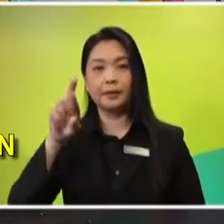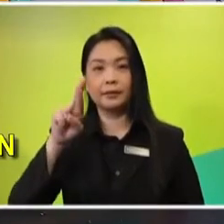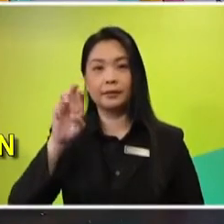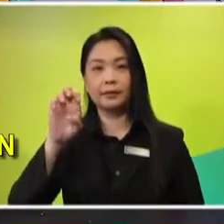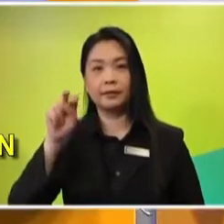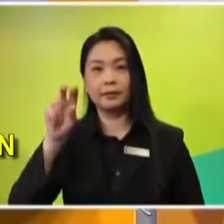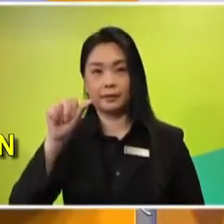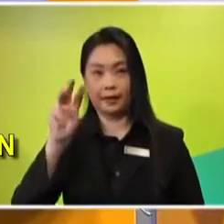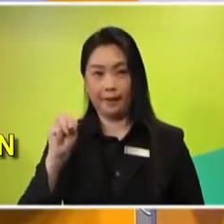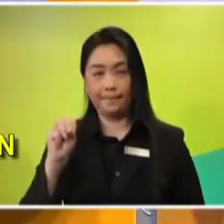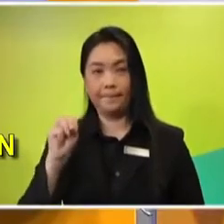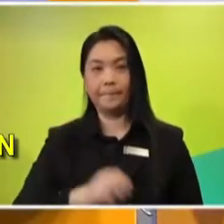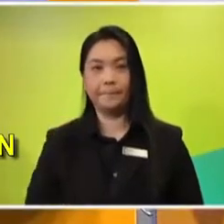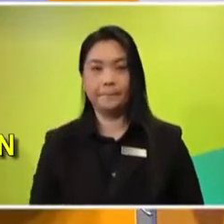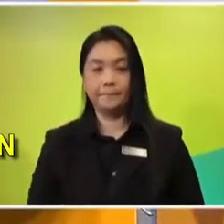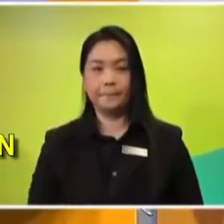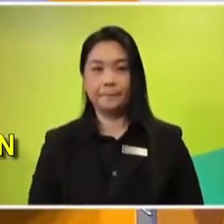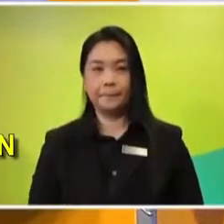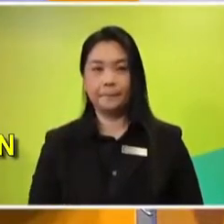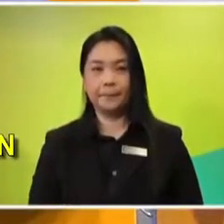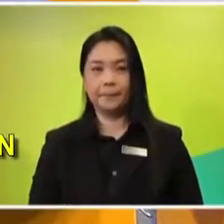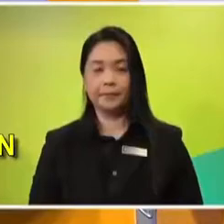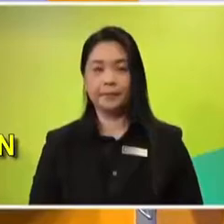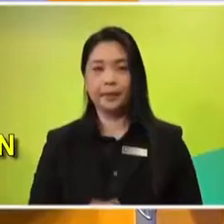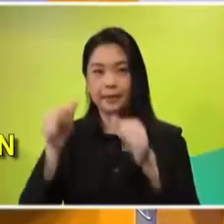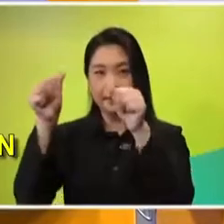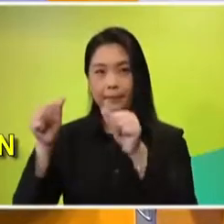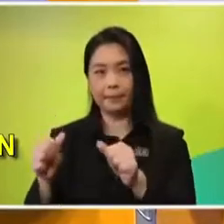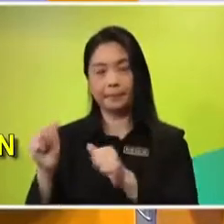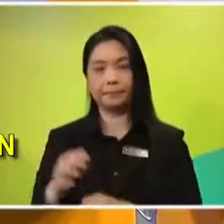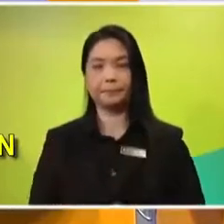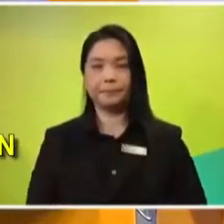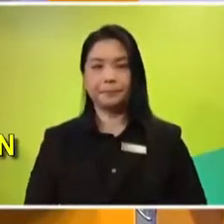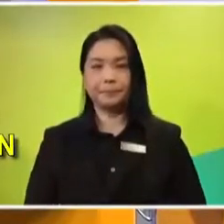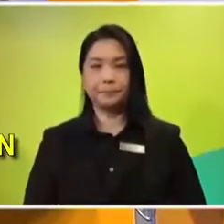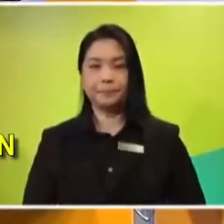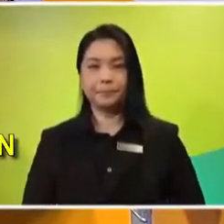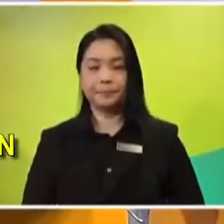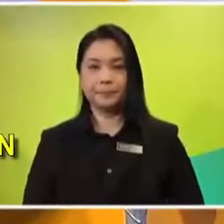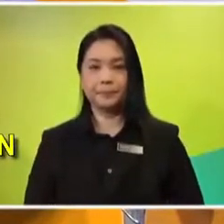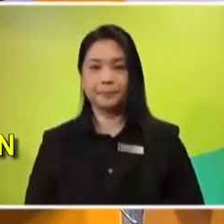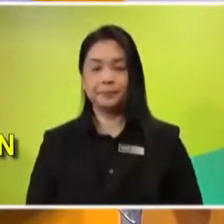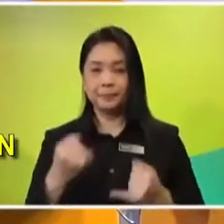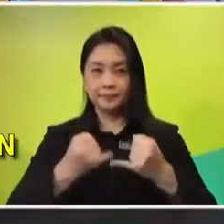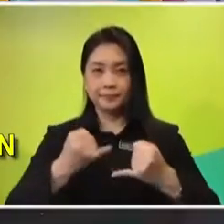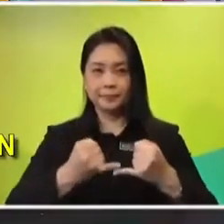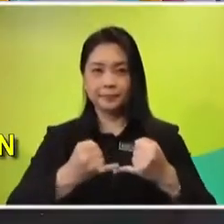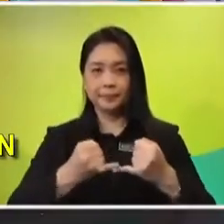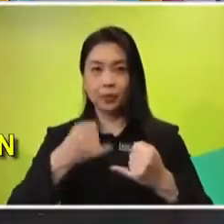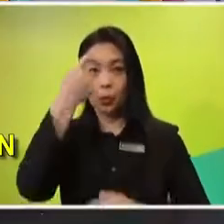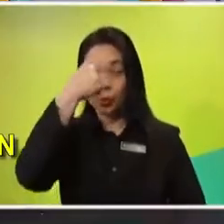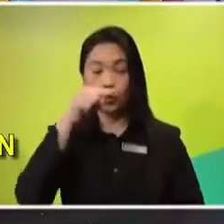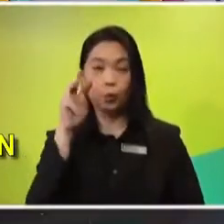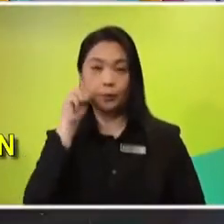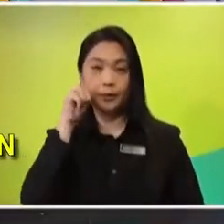5/6. Okey. Bagus Mira. Saya dah tampakkan di sini. Alright. Okey, yang terakhir untuk yang Mira.